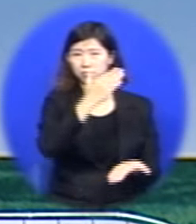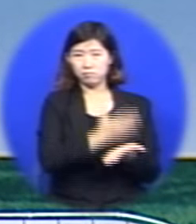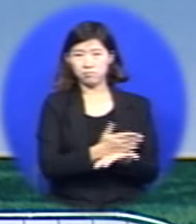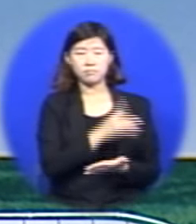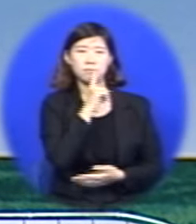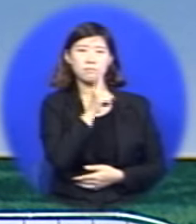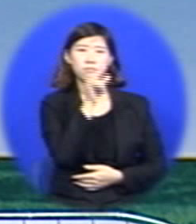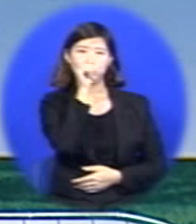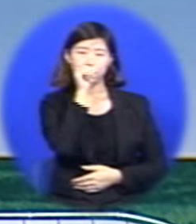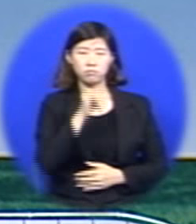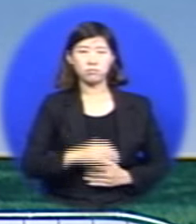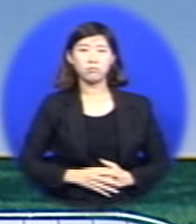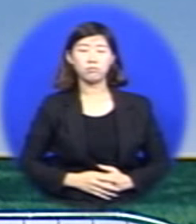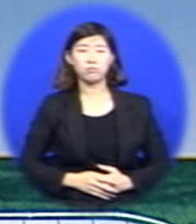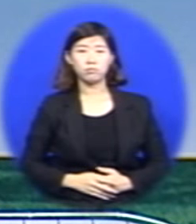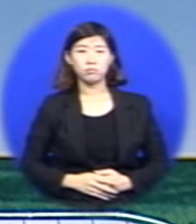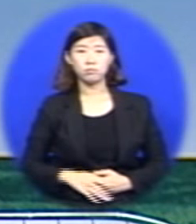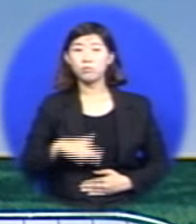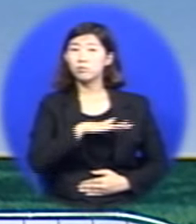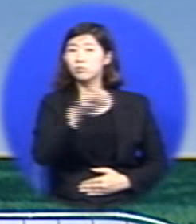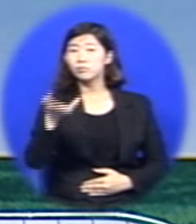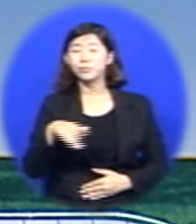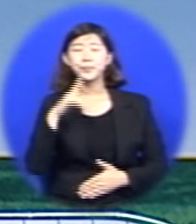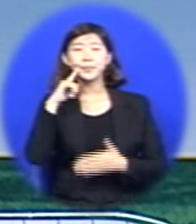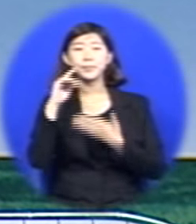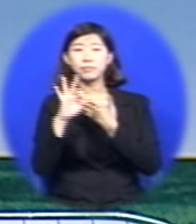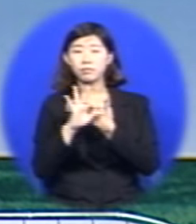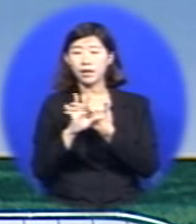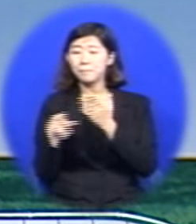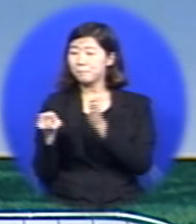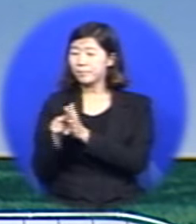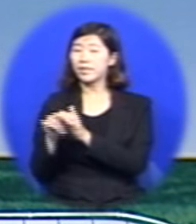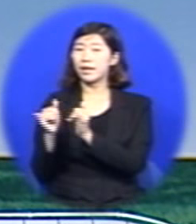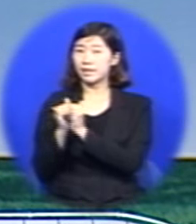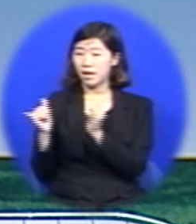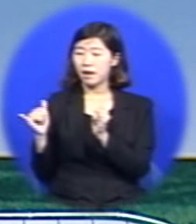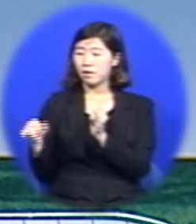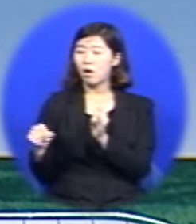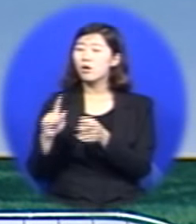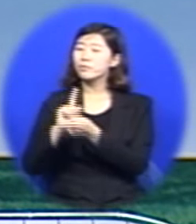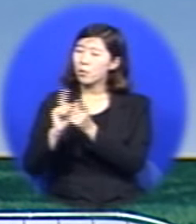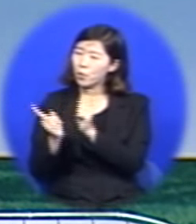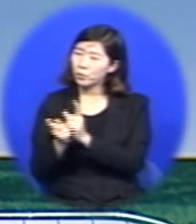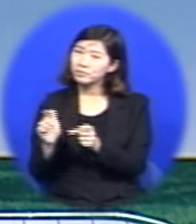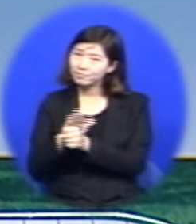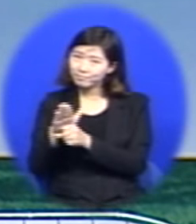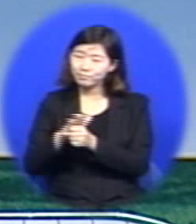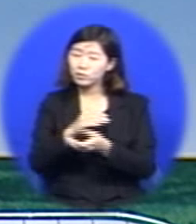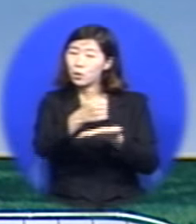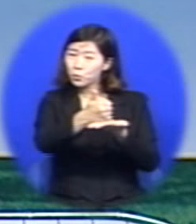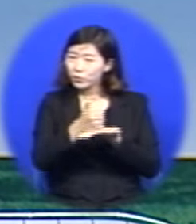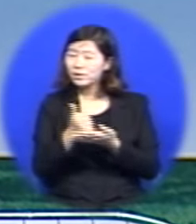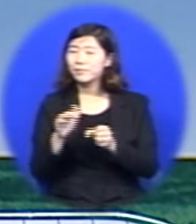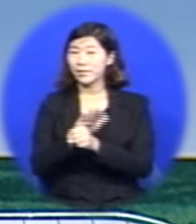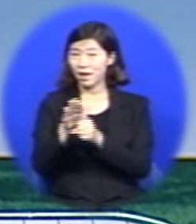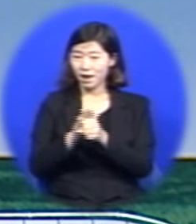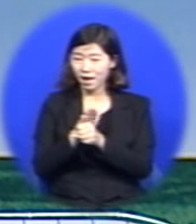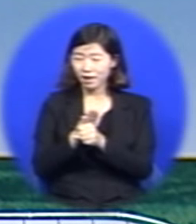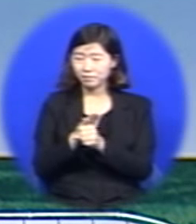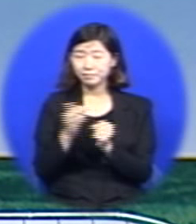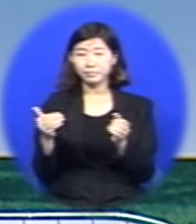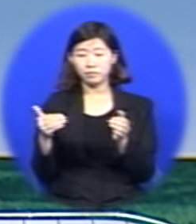여러분, 우리가 만약에 우리 믿는 형제들끼리 사랑하고 또 손님까지 사랑하는 정도에서